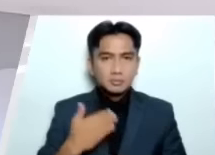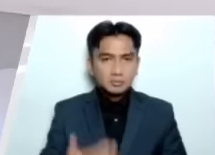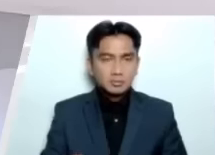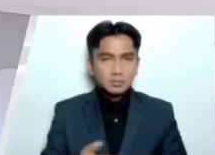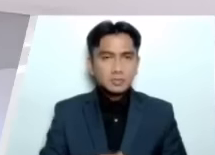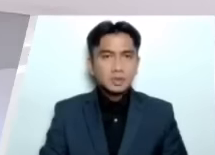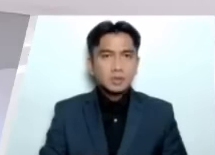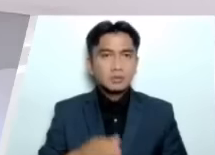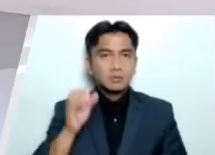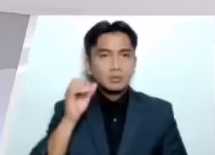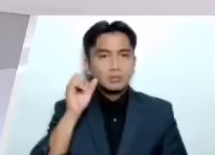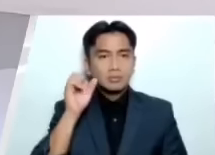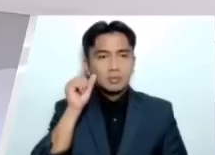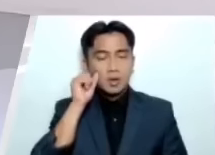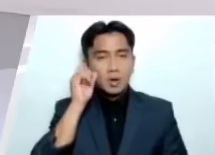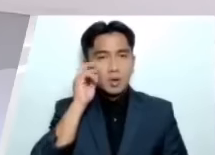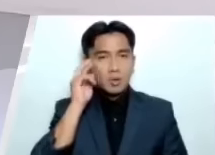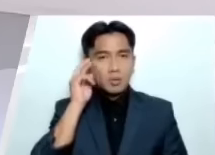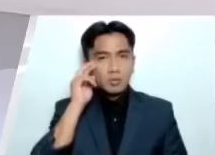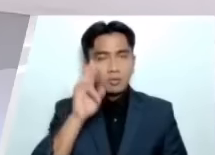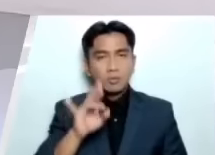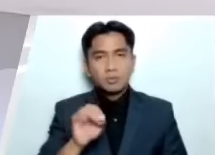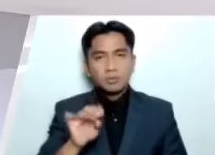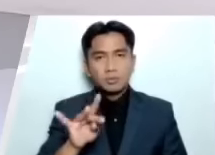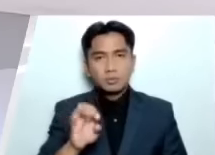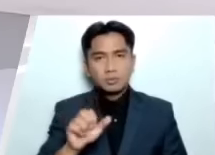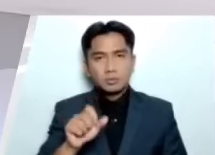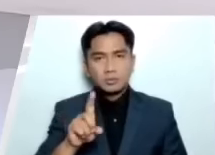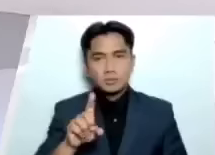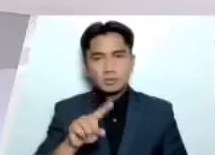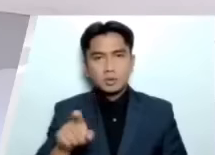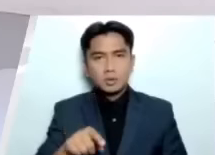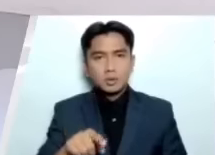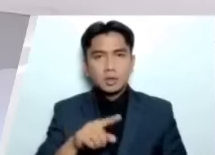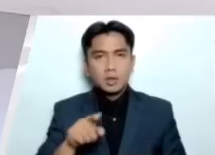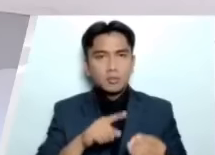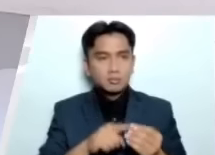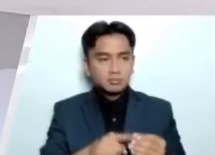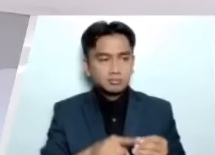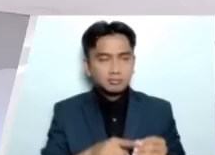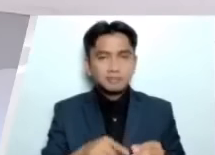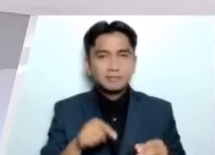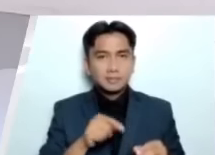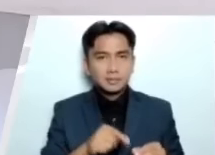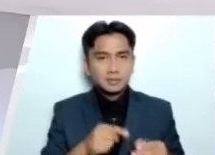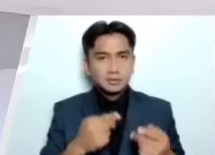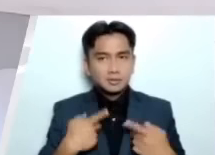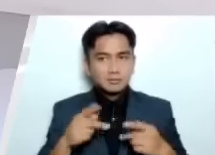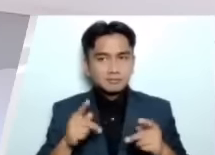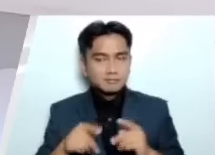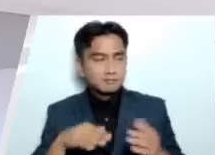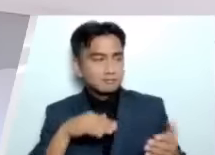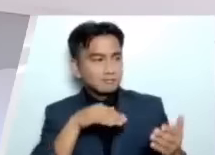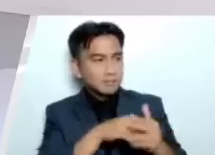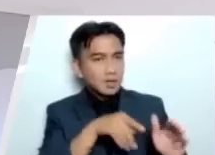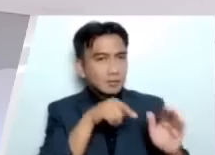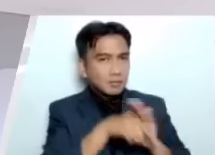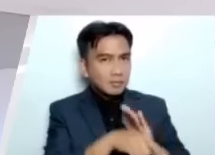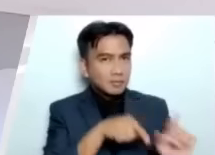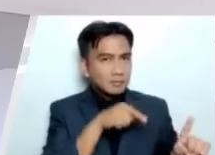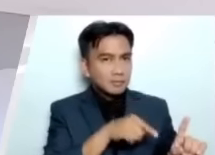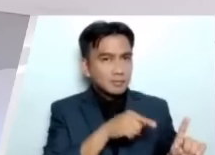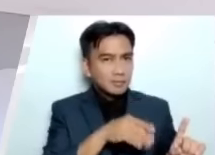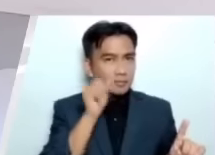ang akusasyon ni Vice President Sara Duterte na may plano siyang ipapatay ang bise. Sa pagdala naman ni Duterte sa panginig sa